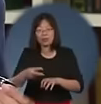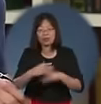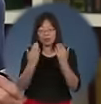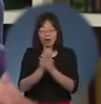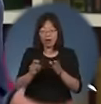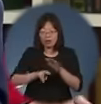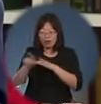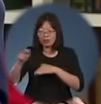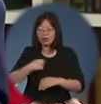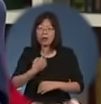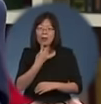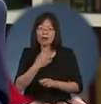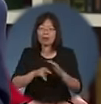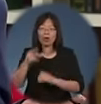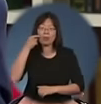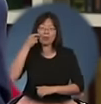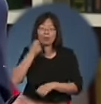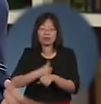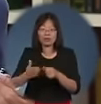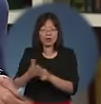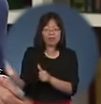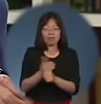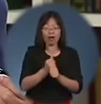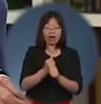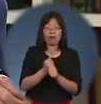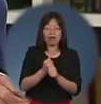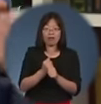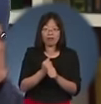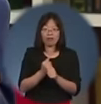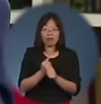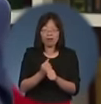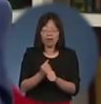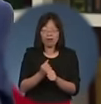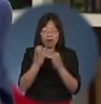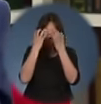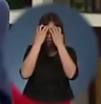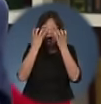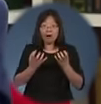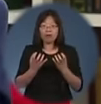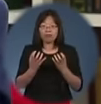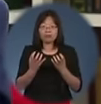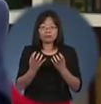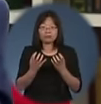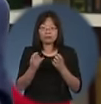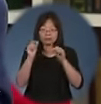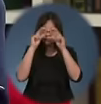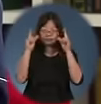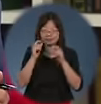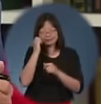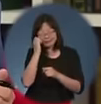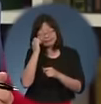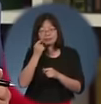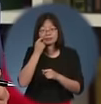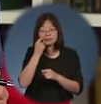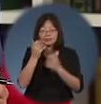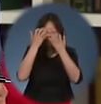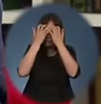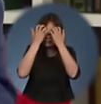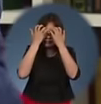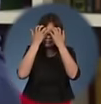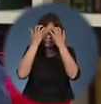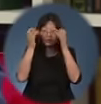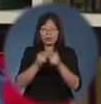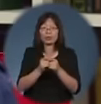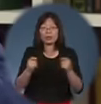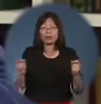도망가는데 저만 못 도망가고 그러면 이제 놀래서 깨서 잠을 못 들고 이런 그 고통을